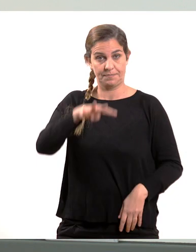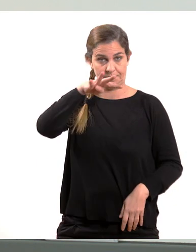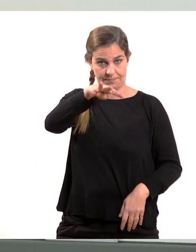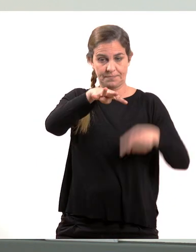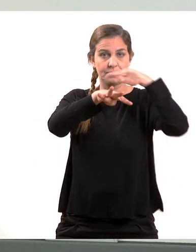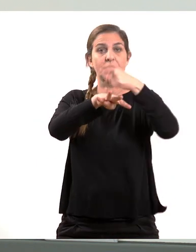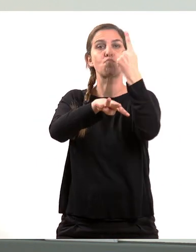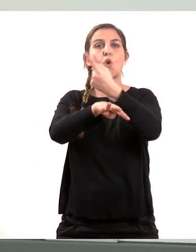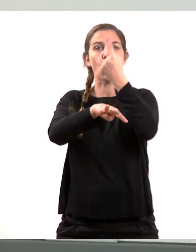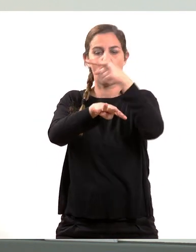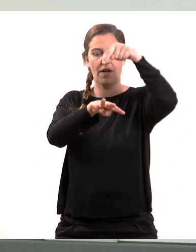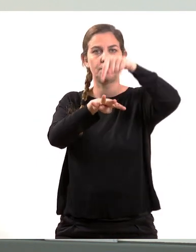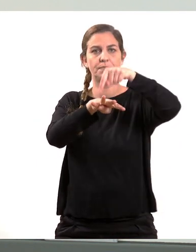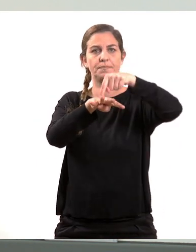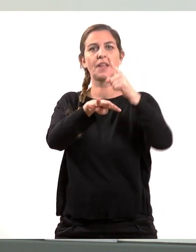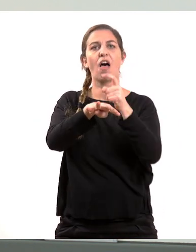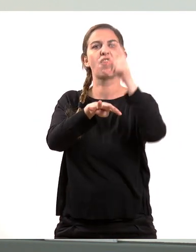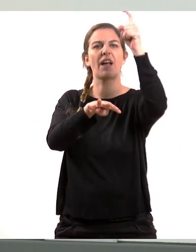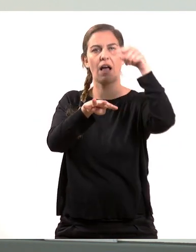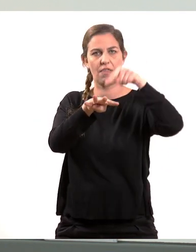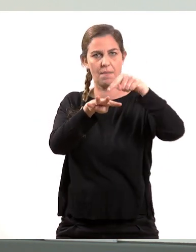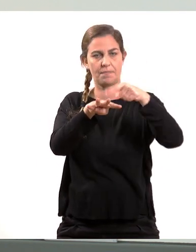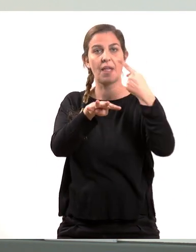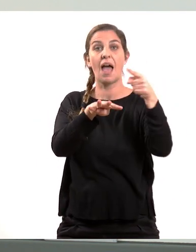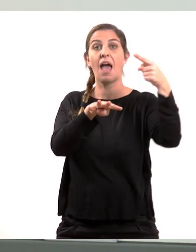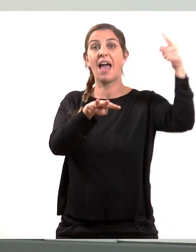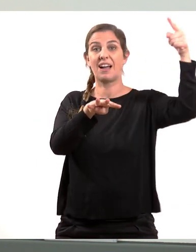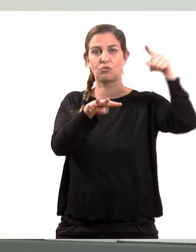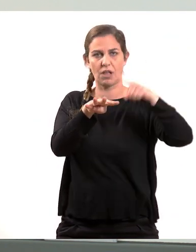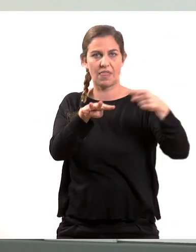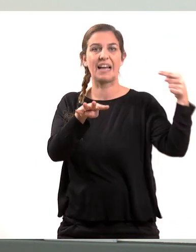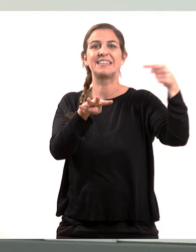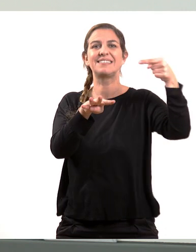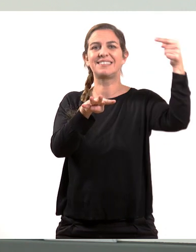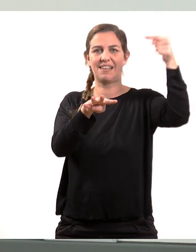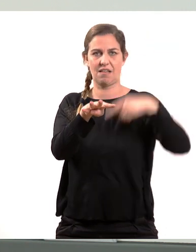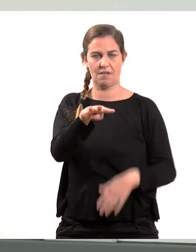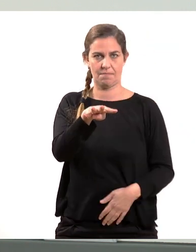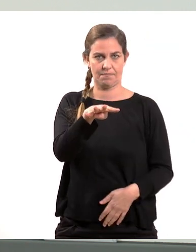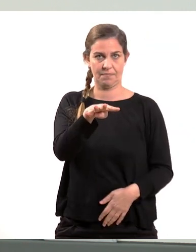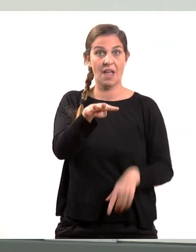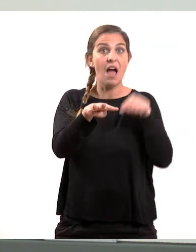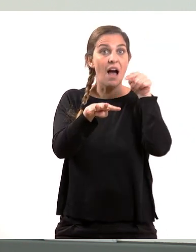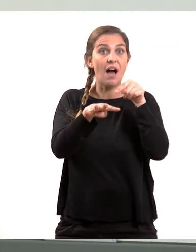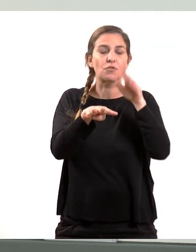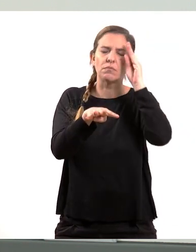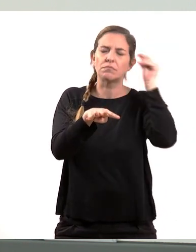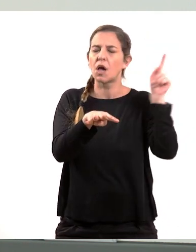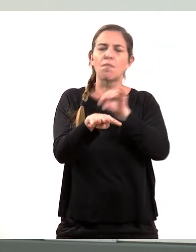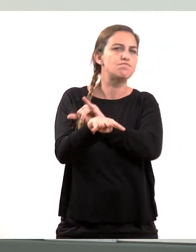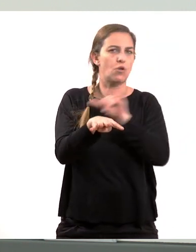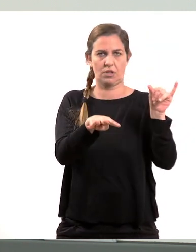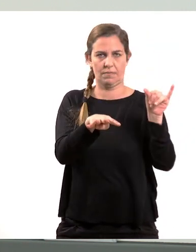Μονάδα, δεκάδα, εκατοντάδα, χιλιάδα. Μην ξεχνάτε ποτέ την αξία